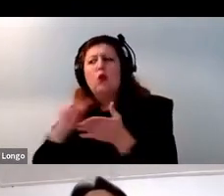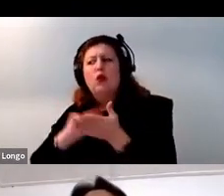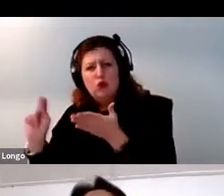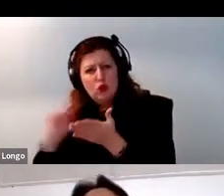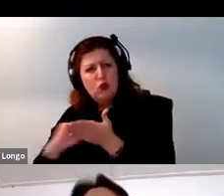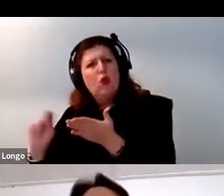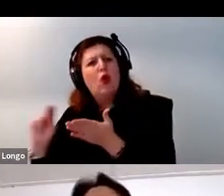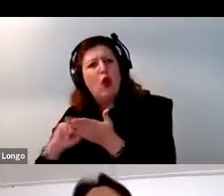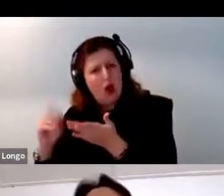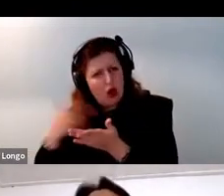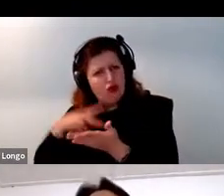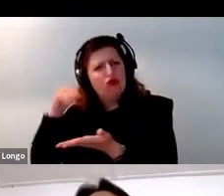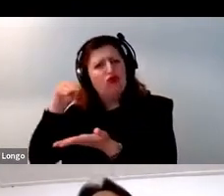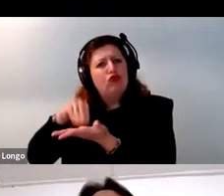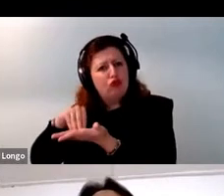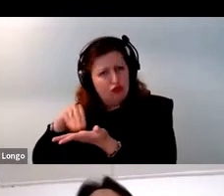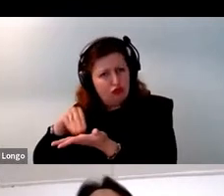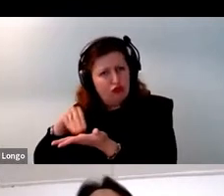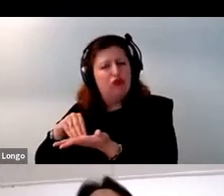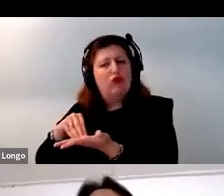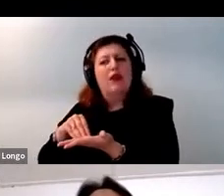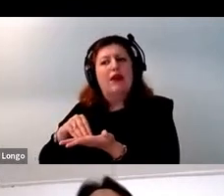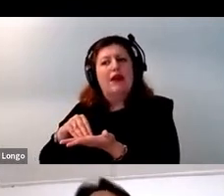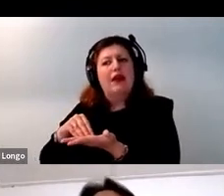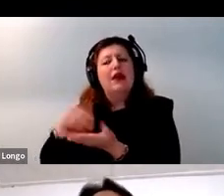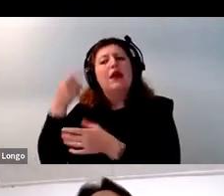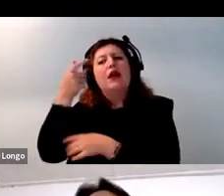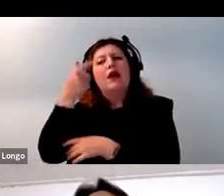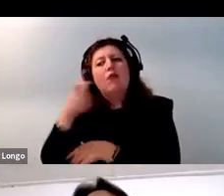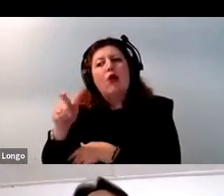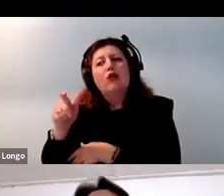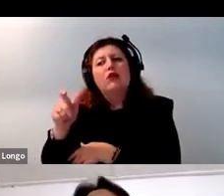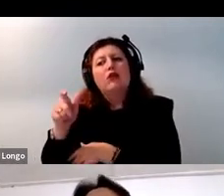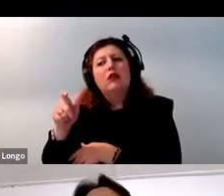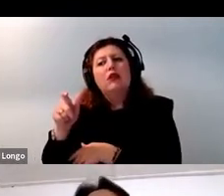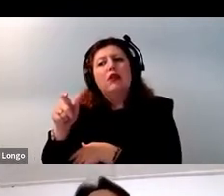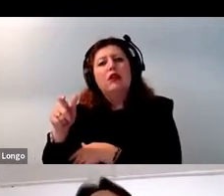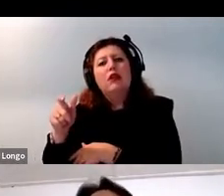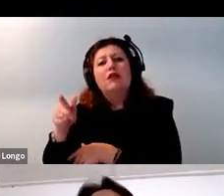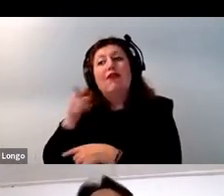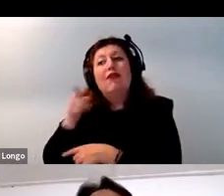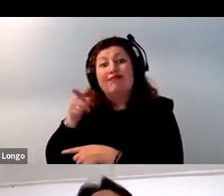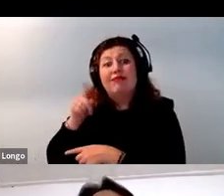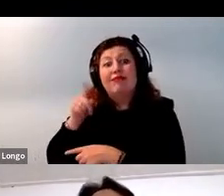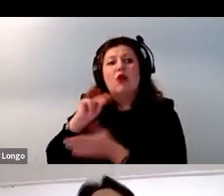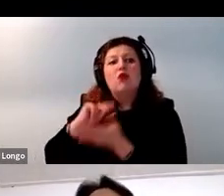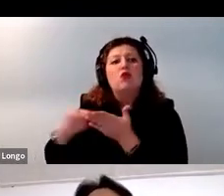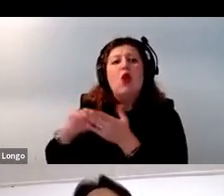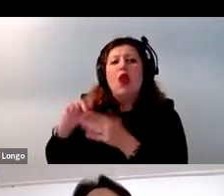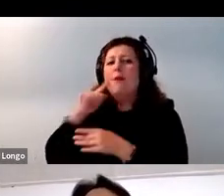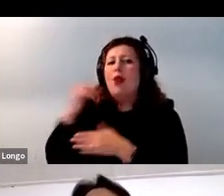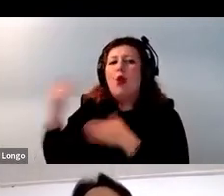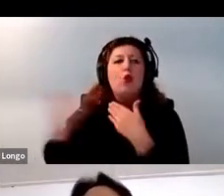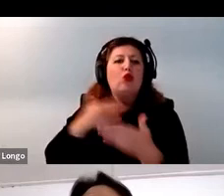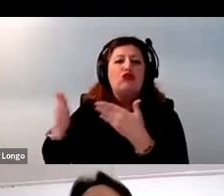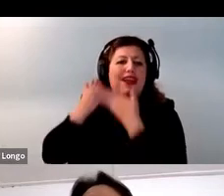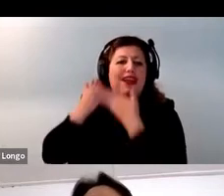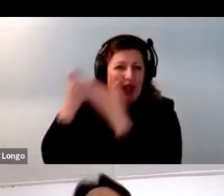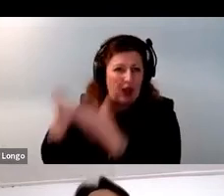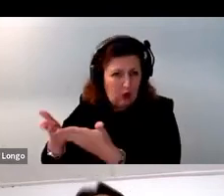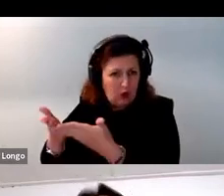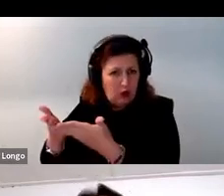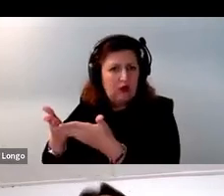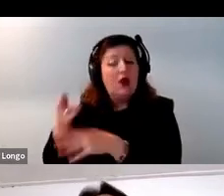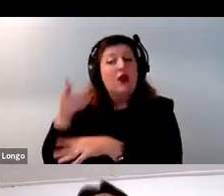indicate dal distretto come intervento urgente, perché magari erano già presenti dei bambini che utilizzavano degli